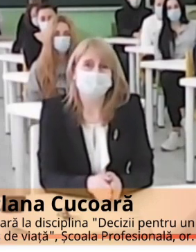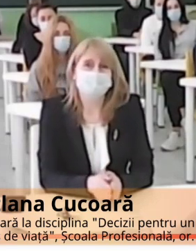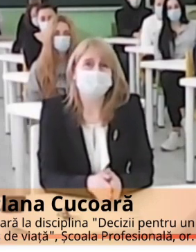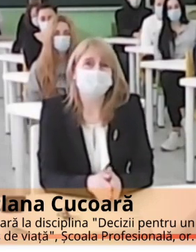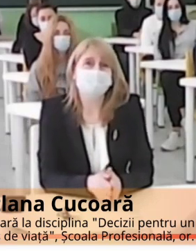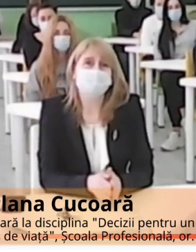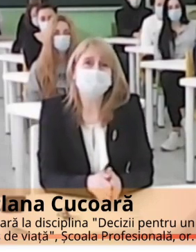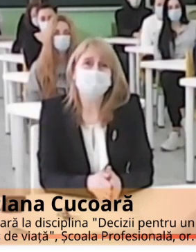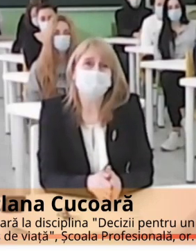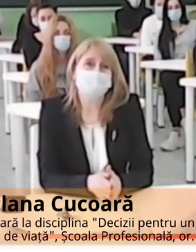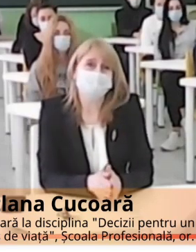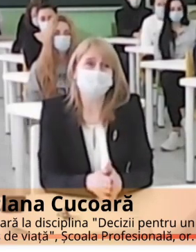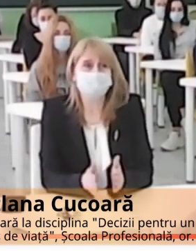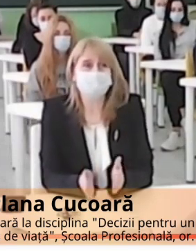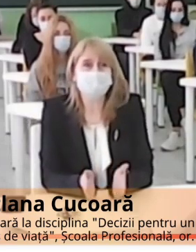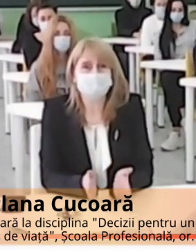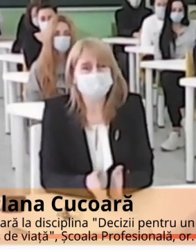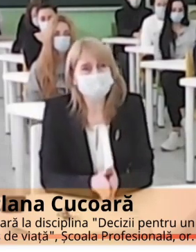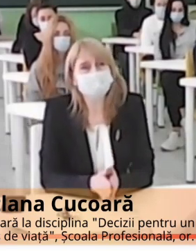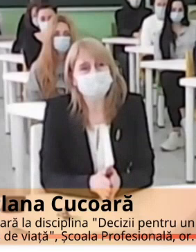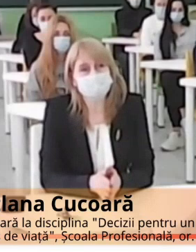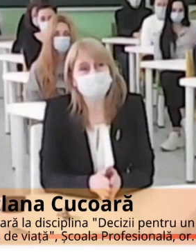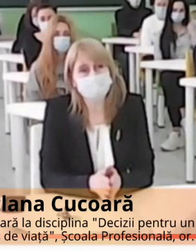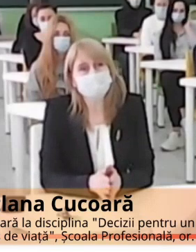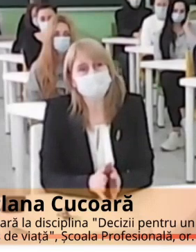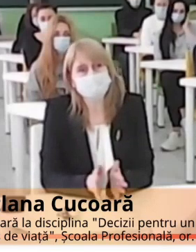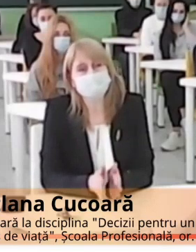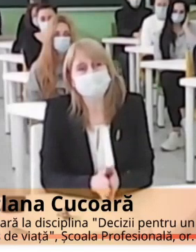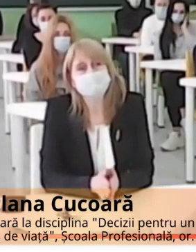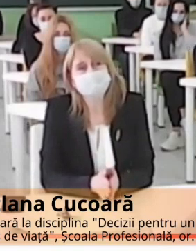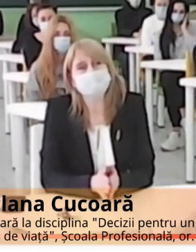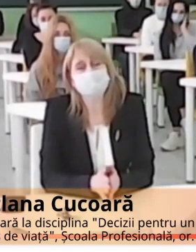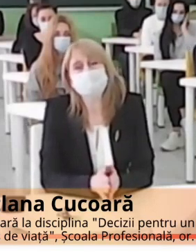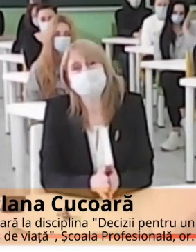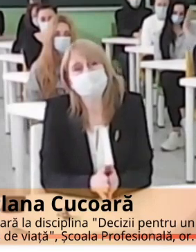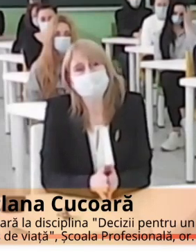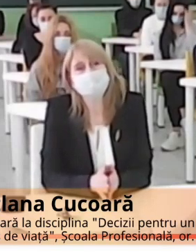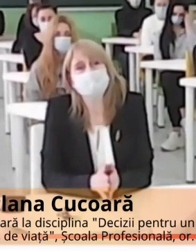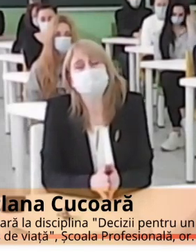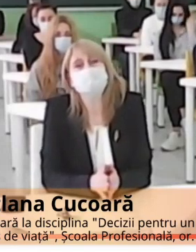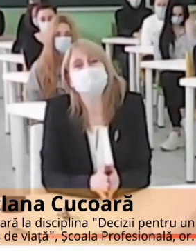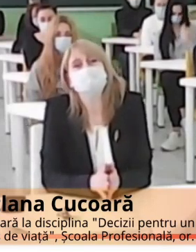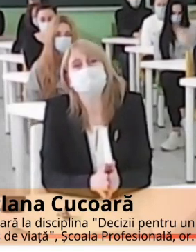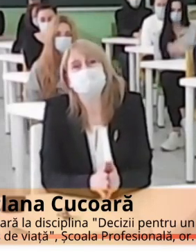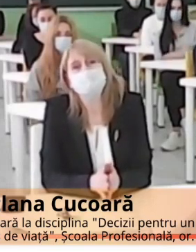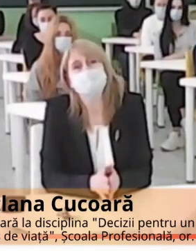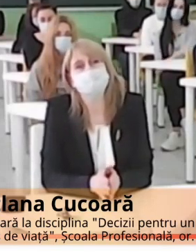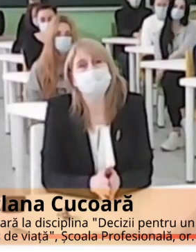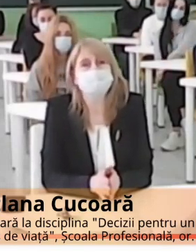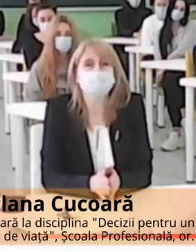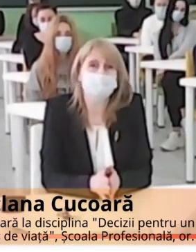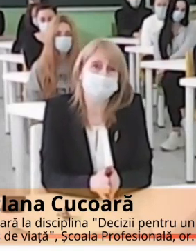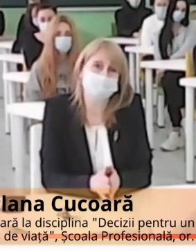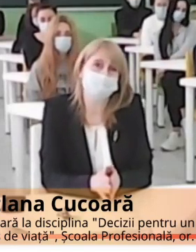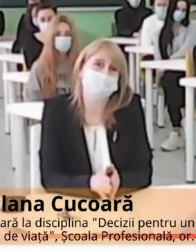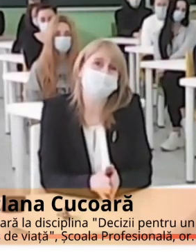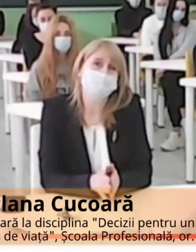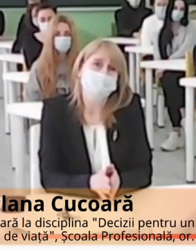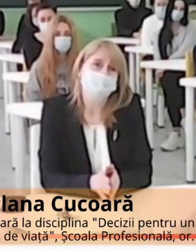Și până la studierea acestei discipline am observat că pentru ele ca surse de informare în